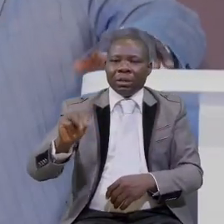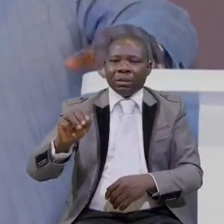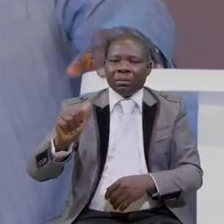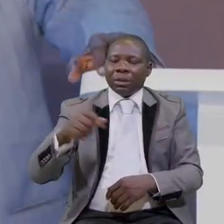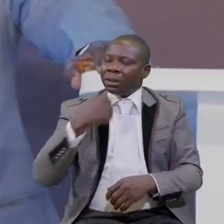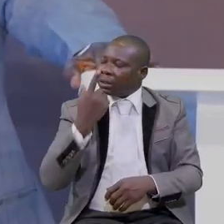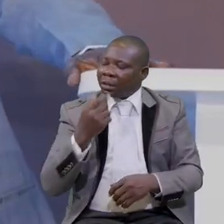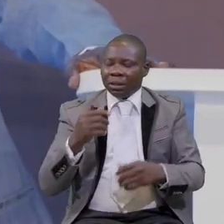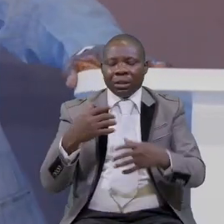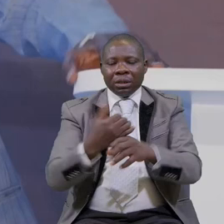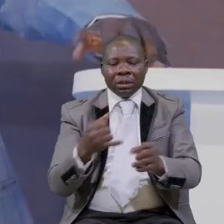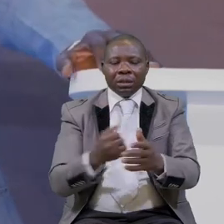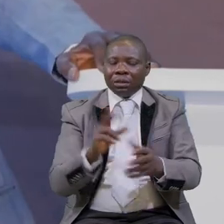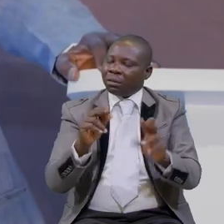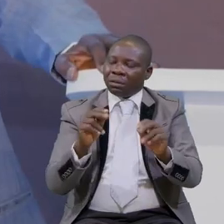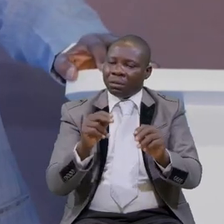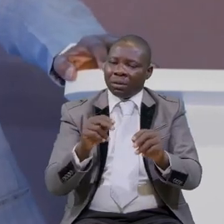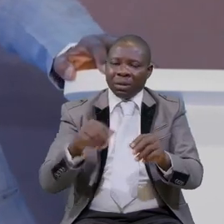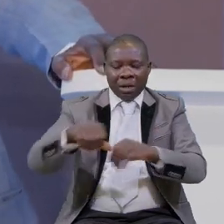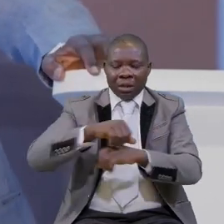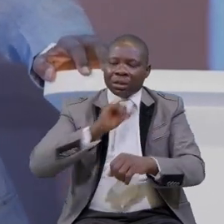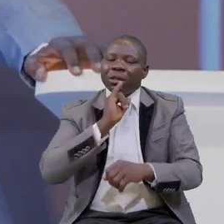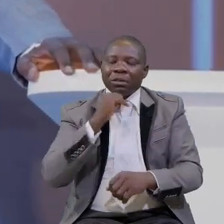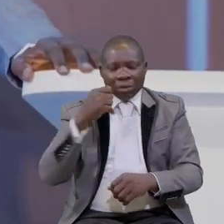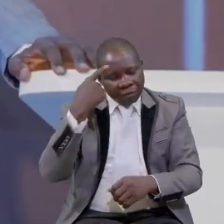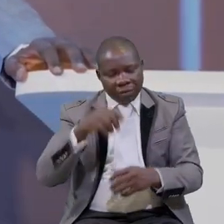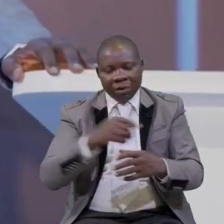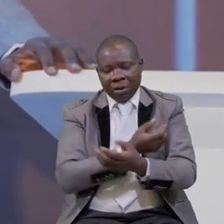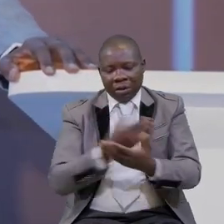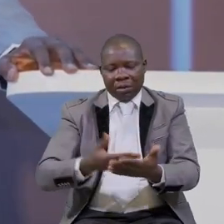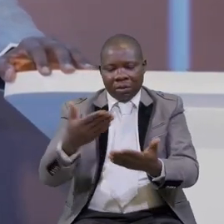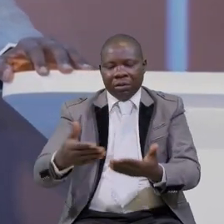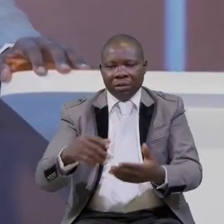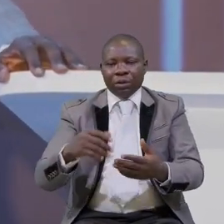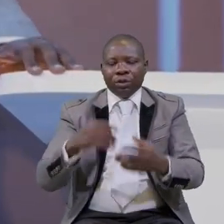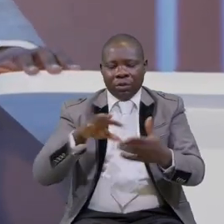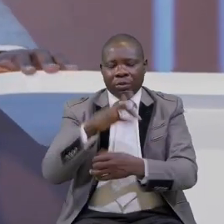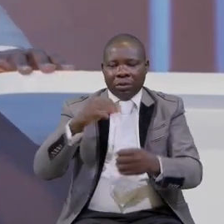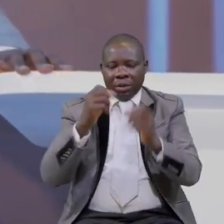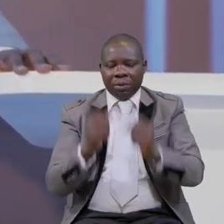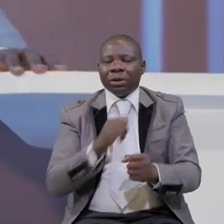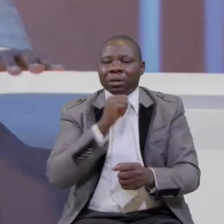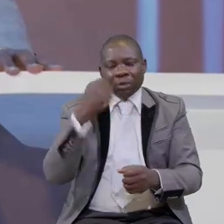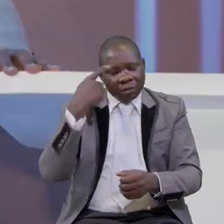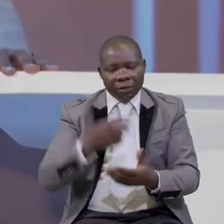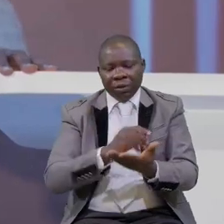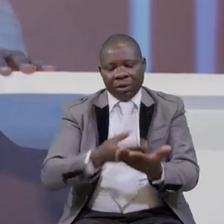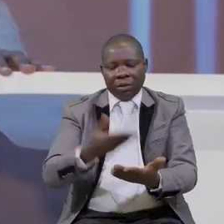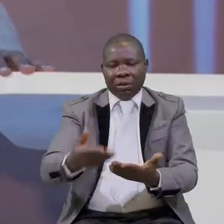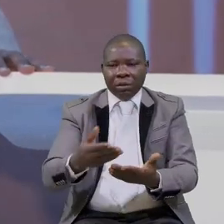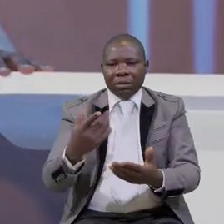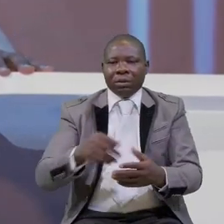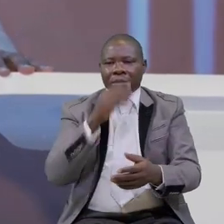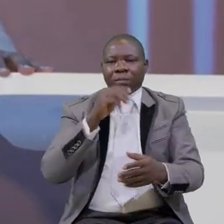prends ceci, prends cela. Non, l'onction n'est pas à vendre. La puissance spirituelle n'est pas à vendre. Le ministère